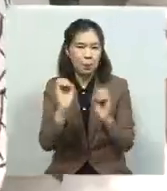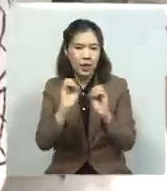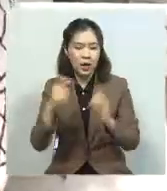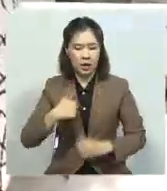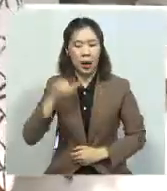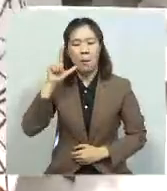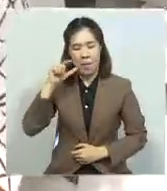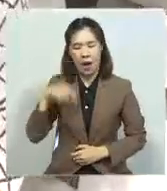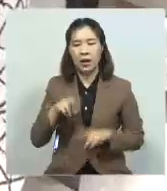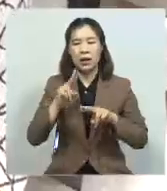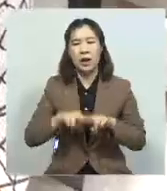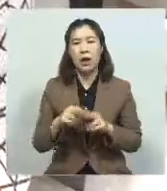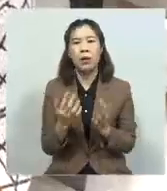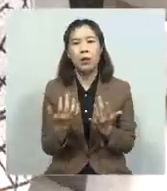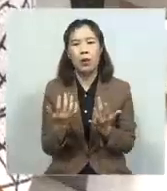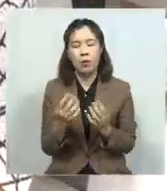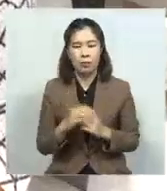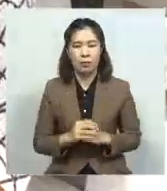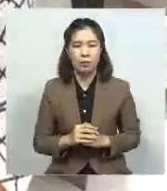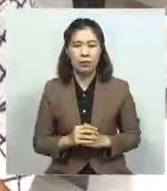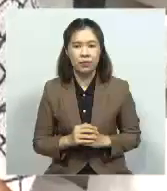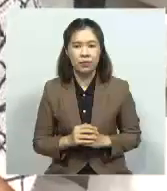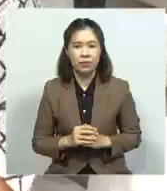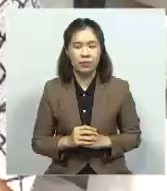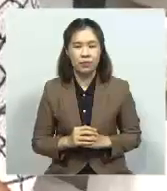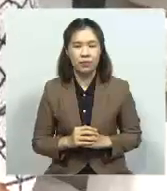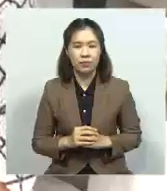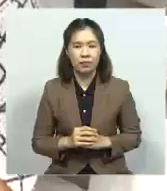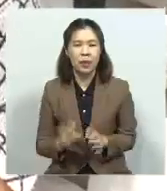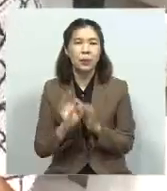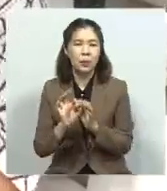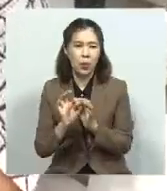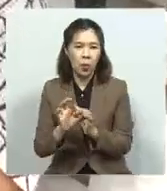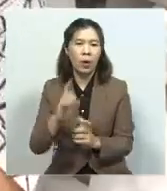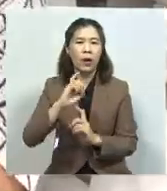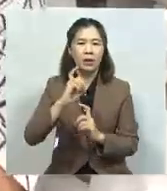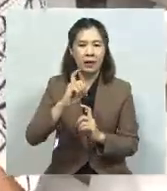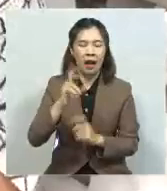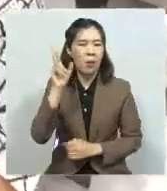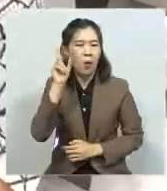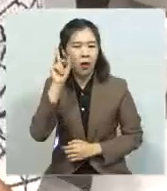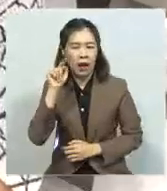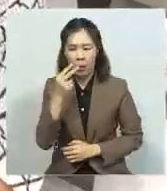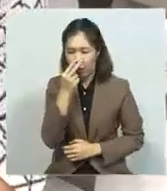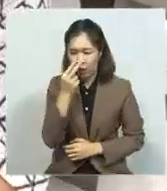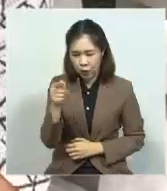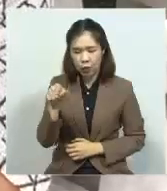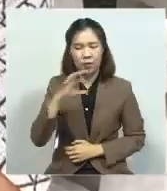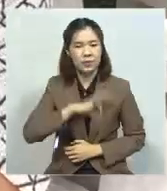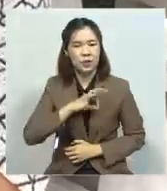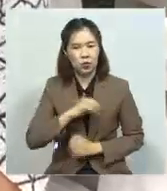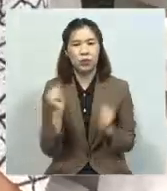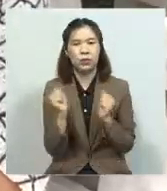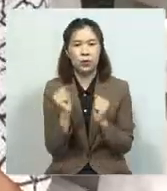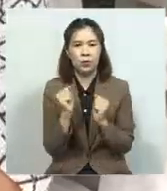า เป็นห่วงเขาอย่างไร ก็ห่วงความปลอดภัยด้วยไปดูข่าวอย่างนี้มันกลัว แล้วว่า